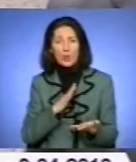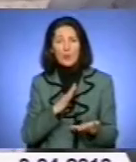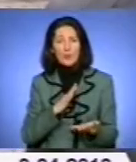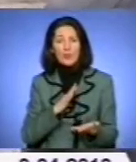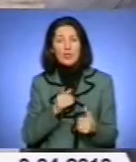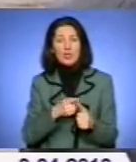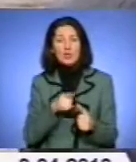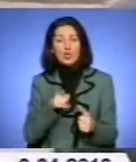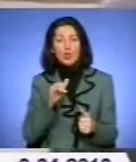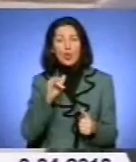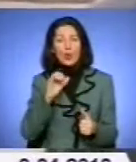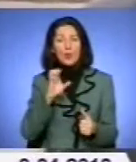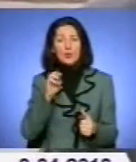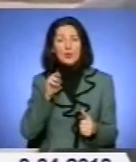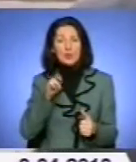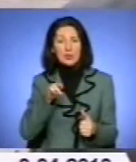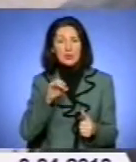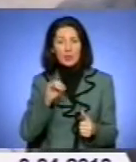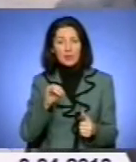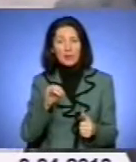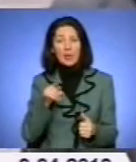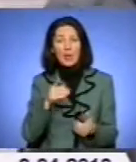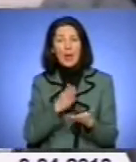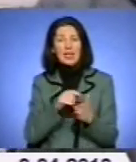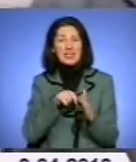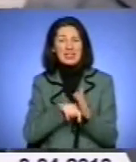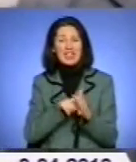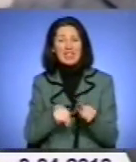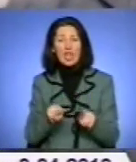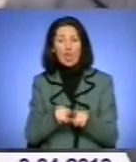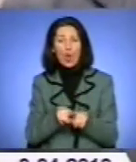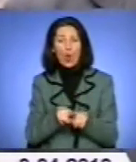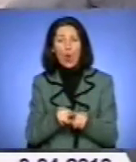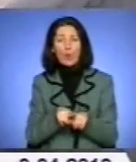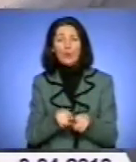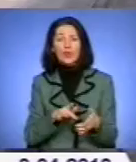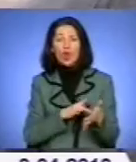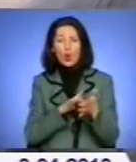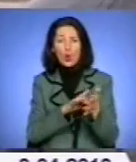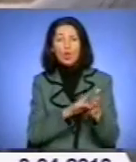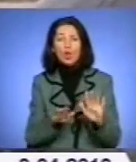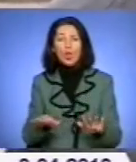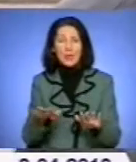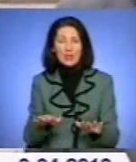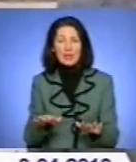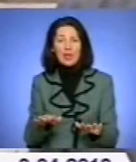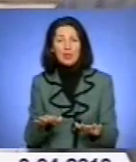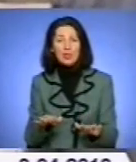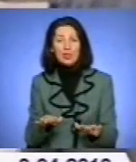Називалося воно тоді Уське. Воно має значення такого курортної місцевості. Так?